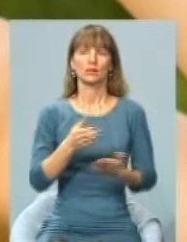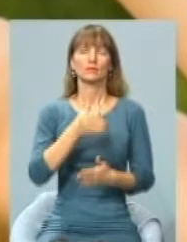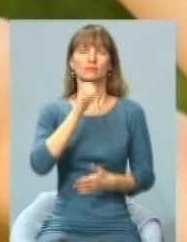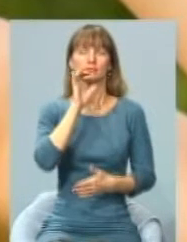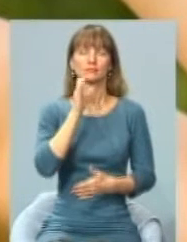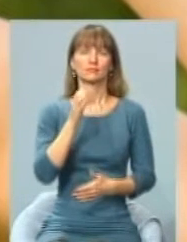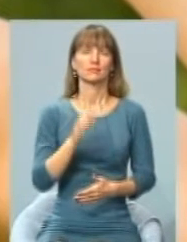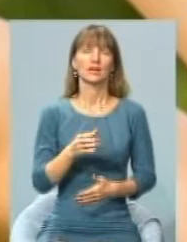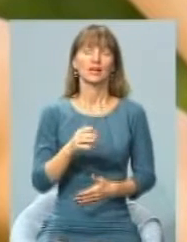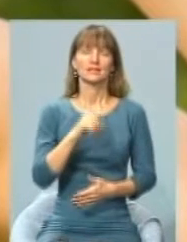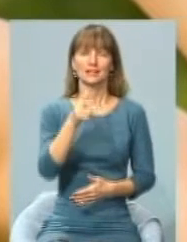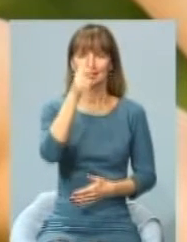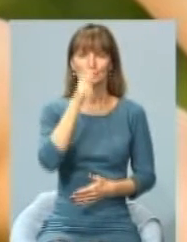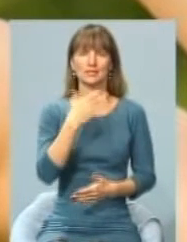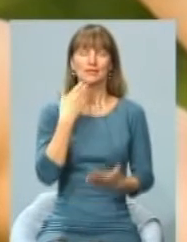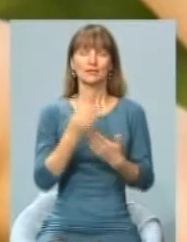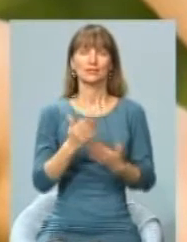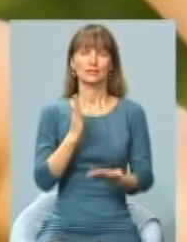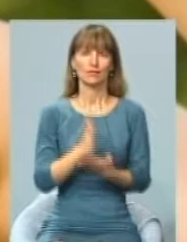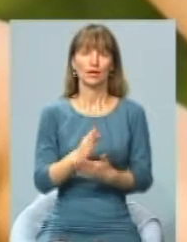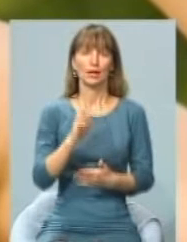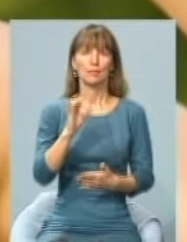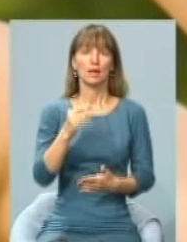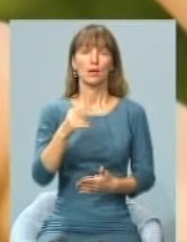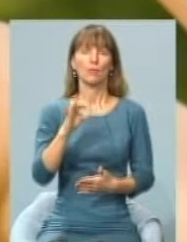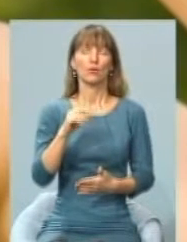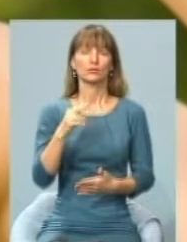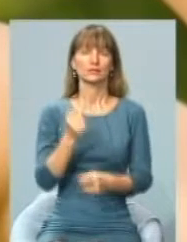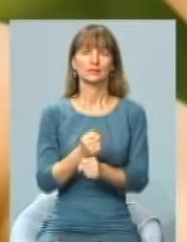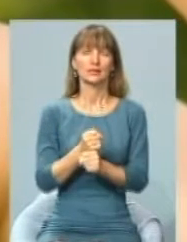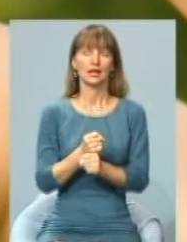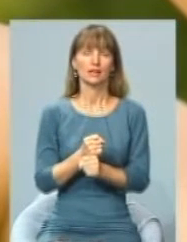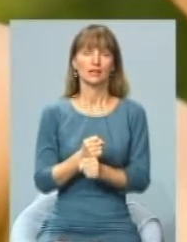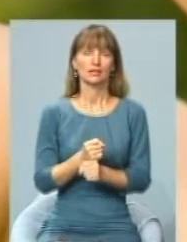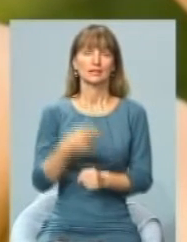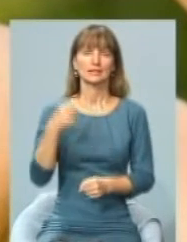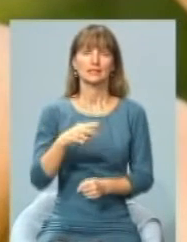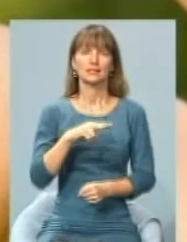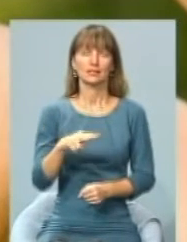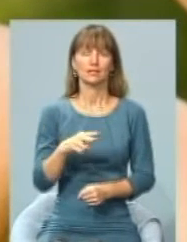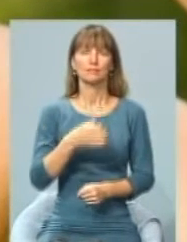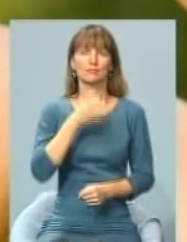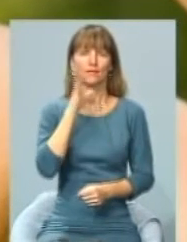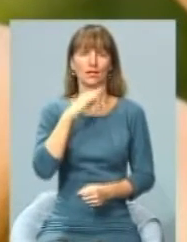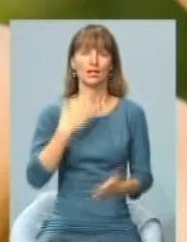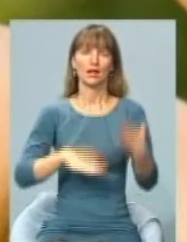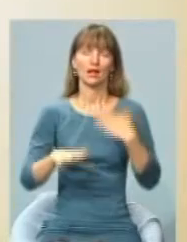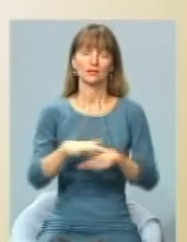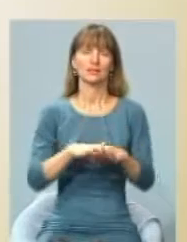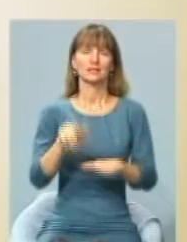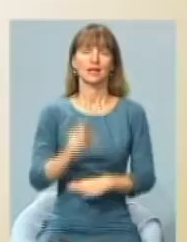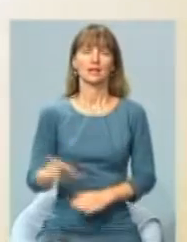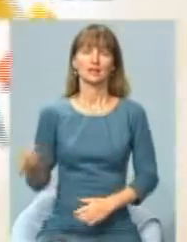питної води. За 3 місяці свого існування білборд виробив тисячі літрів цілющої вологи на радість місцевого населення.